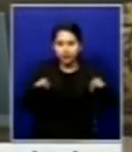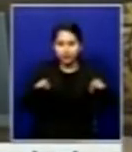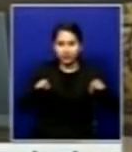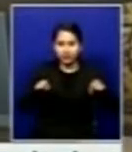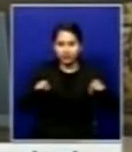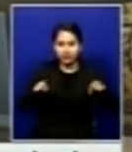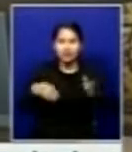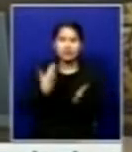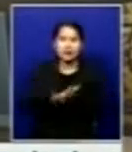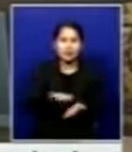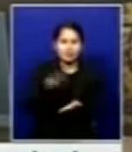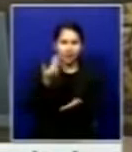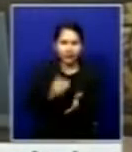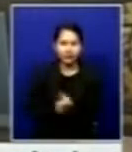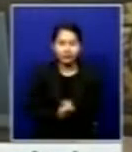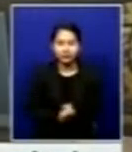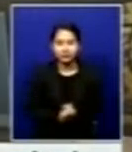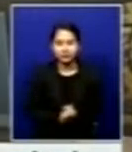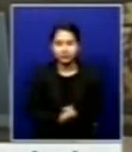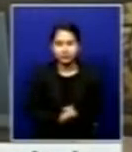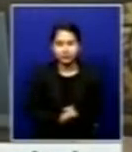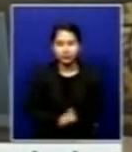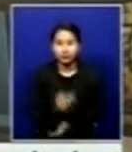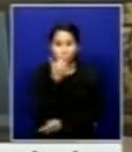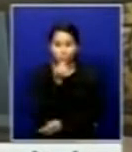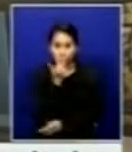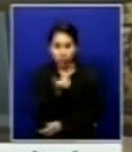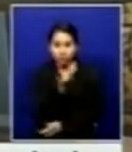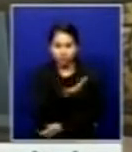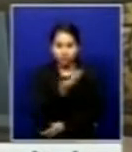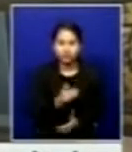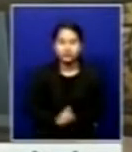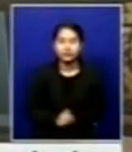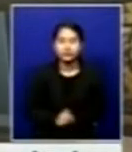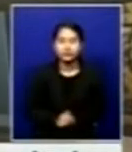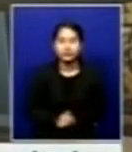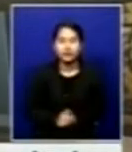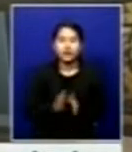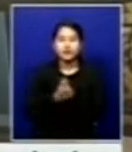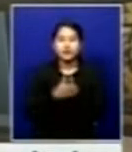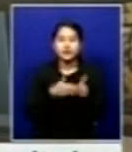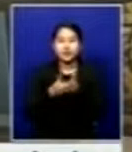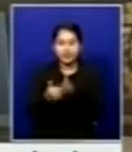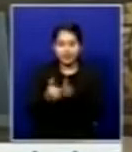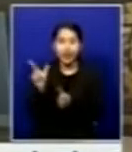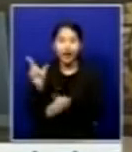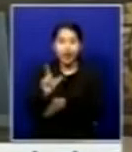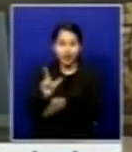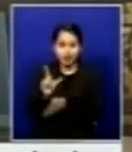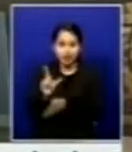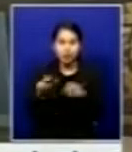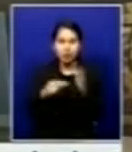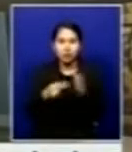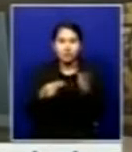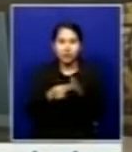ที่สูงท่านประธานสังเกตนะครับเส้นสีเหลืองนั่นคือตัวมาตรการ